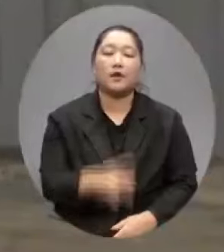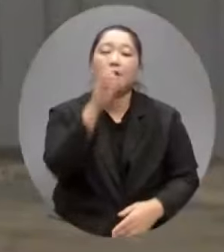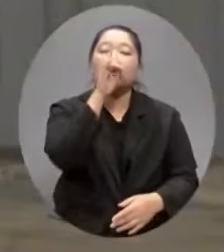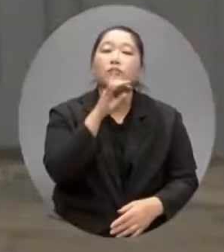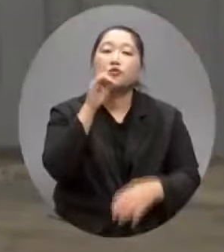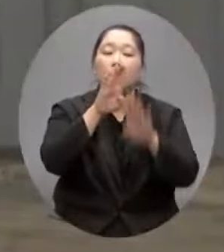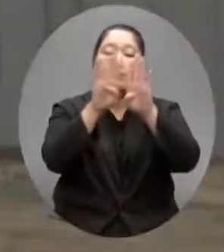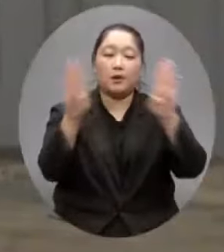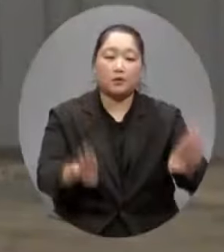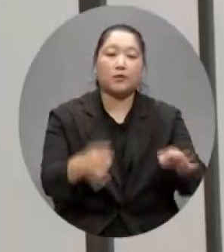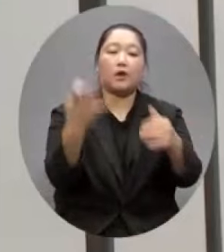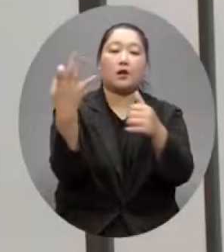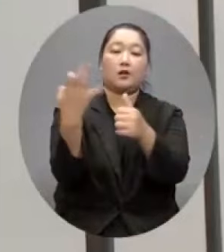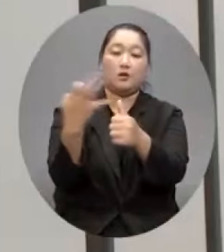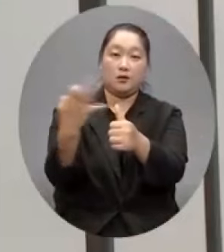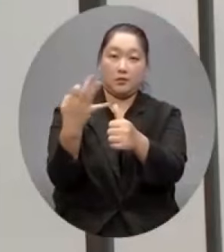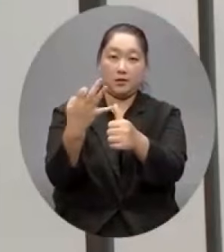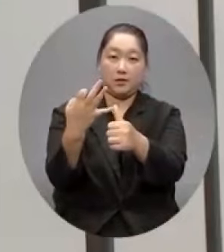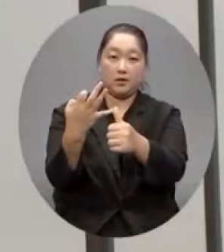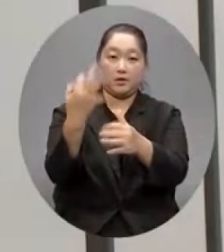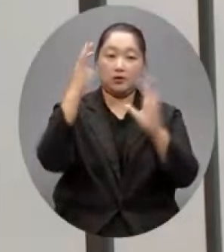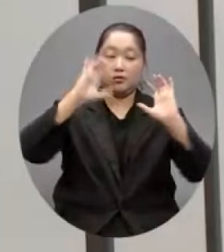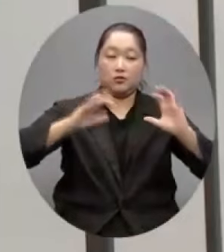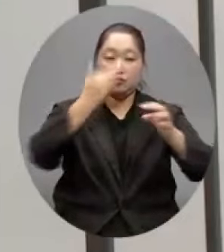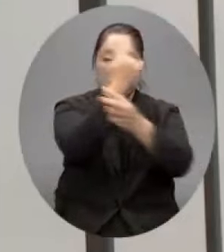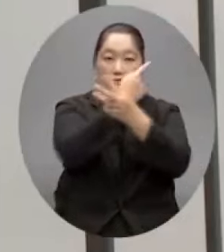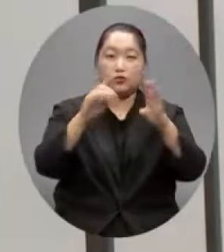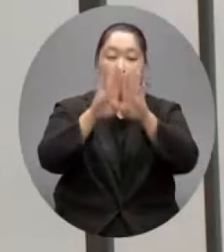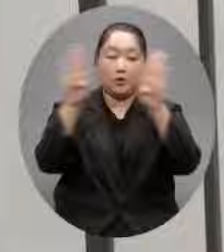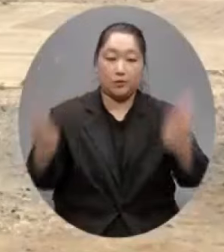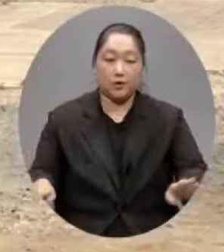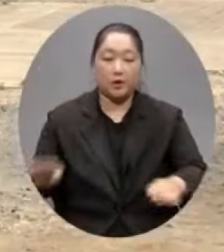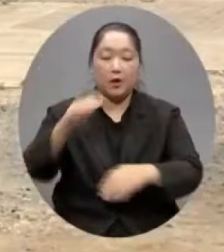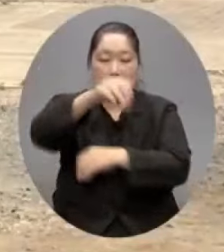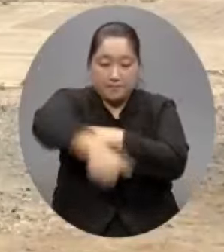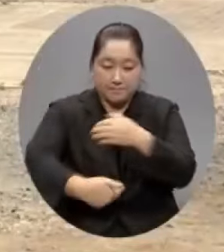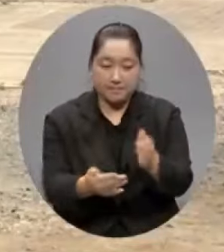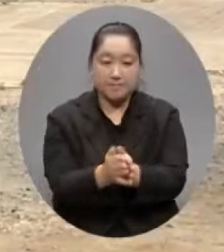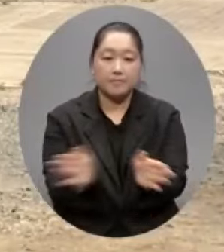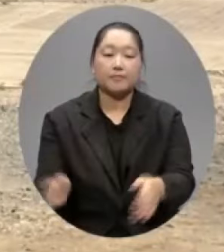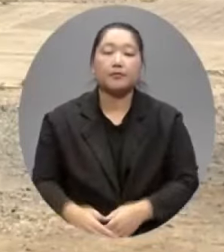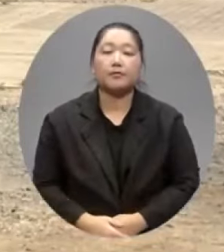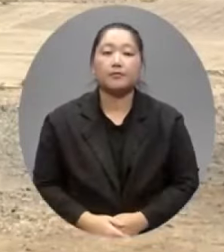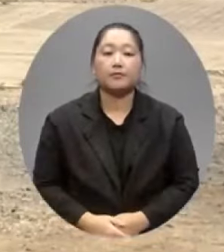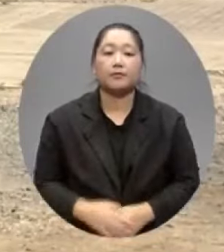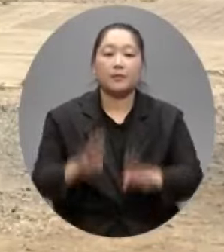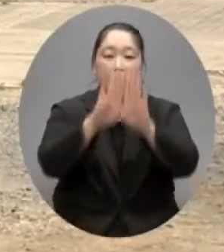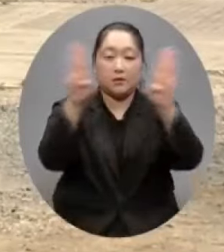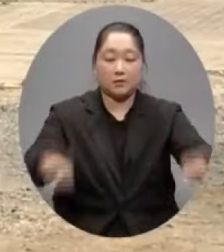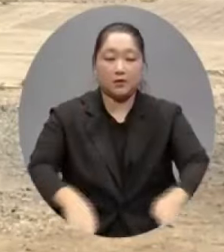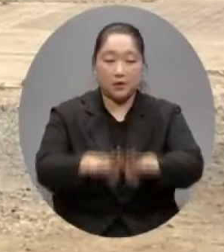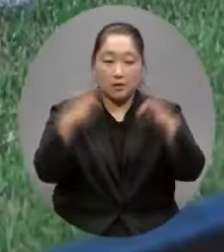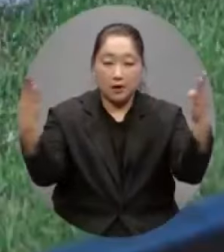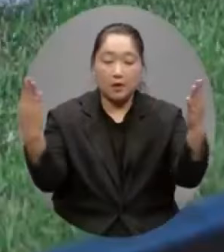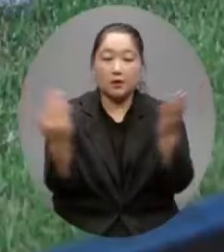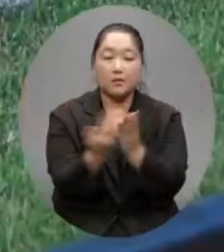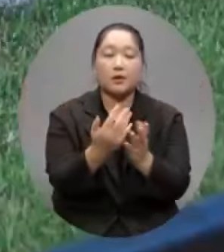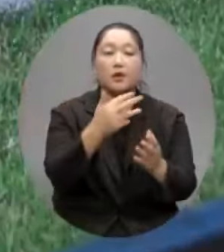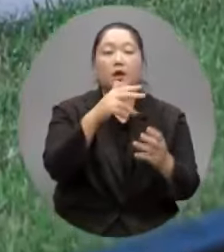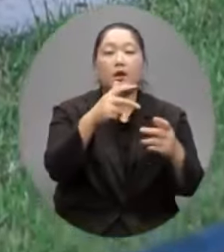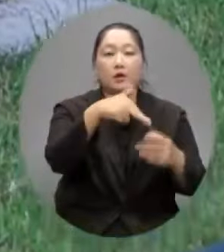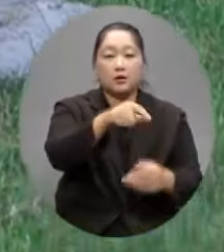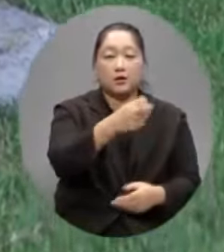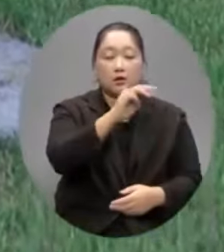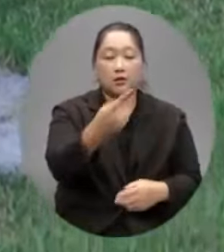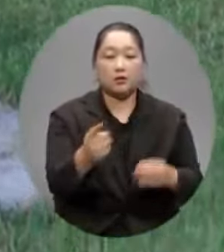국립중앙박물관의 14번째 박물관인 국립충주박물관이 착공한 겁니다. 박물관 개관에 맞춰 정토사